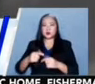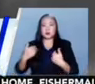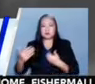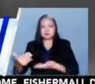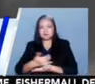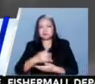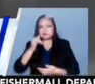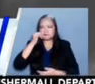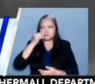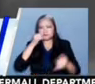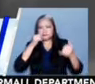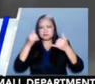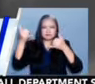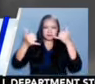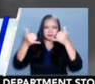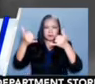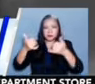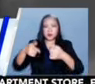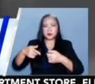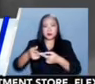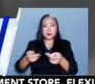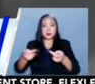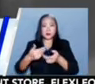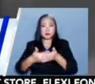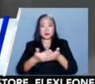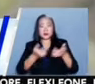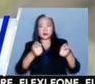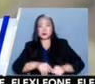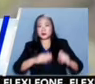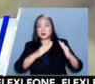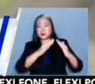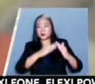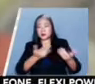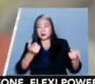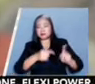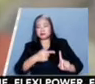footage sa mga lugar malapit sa pinangyarihan ng insidente.